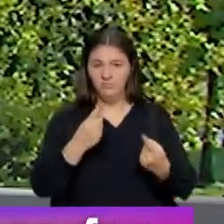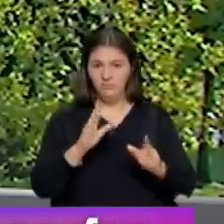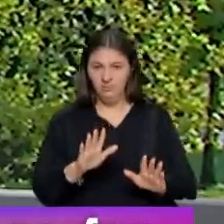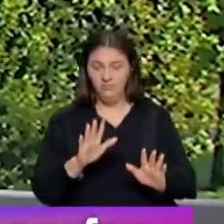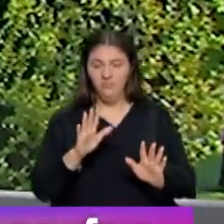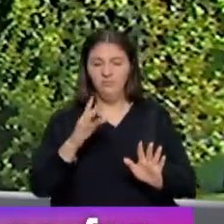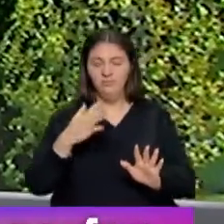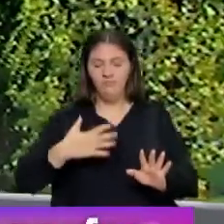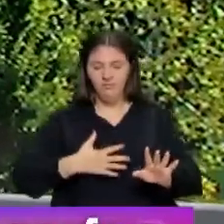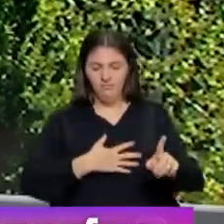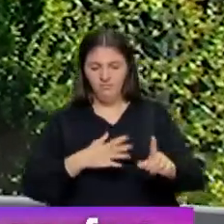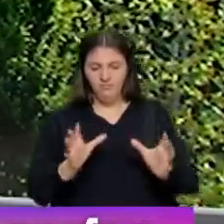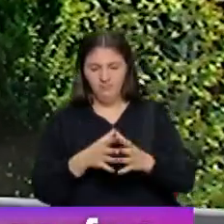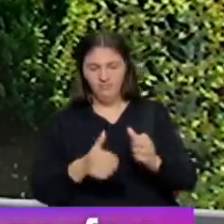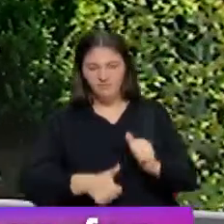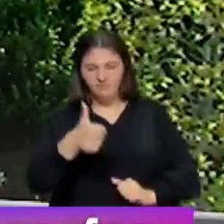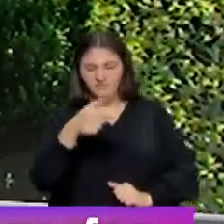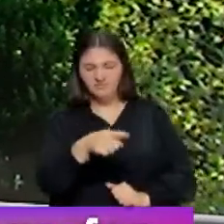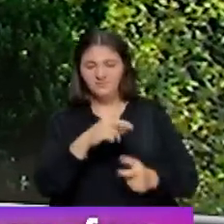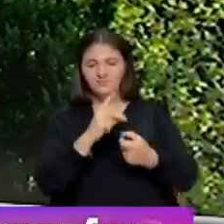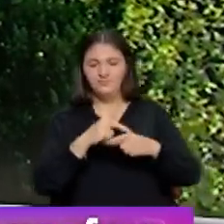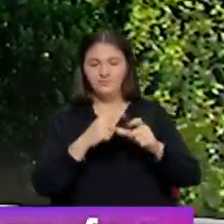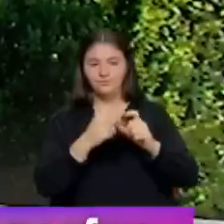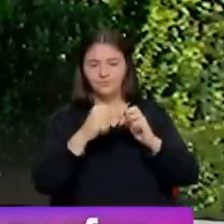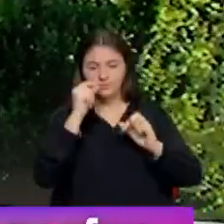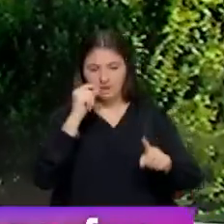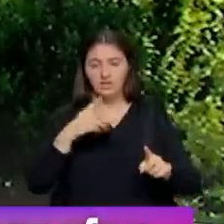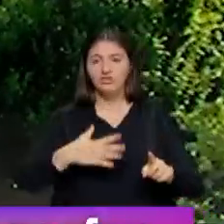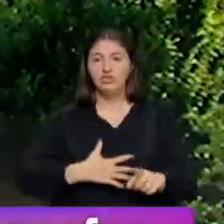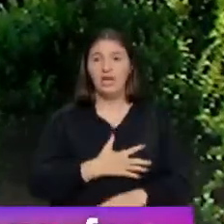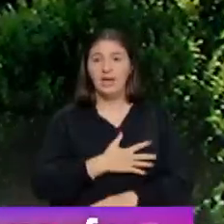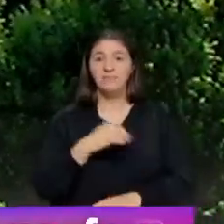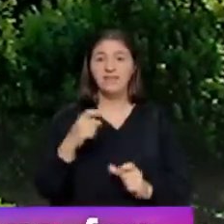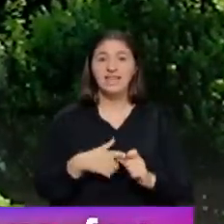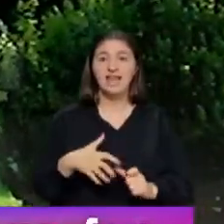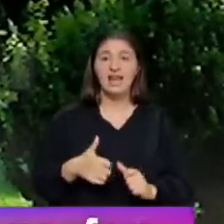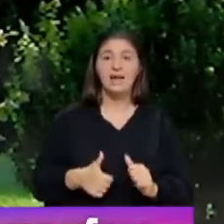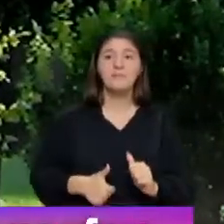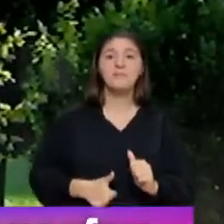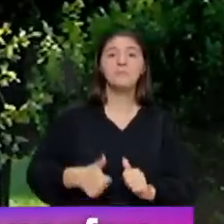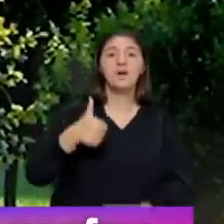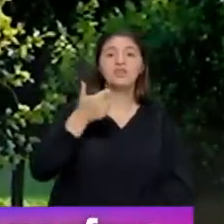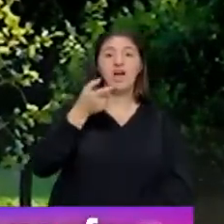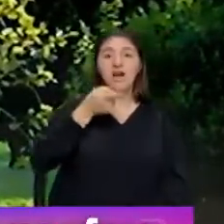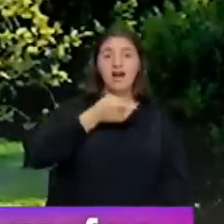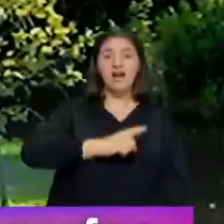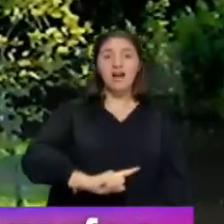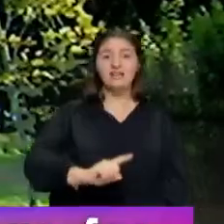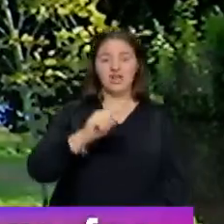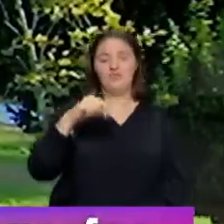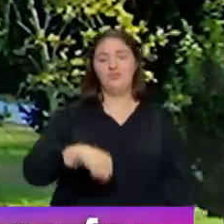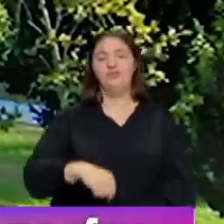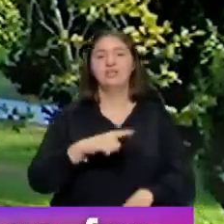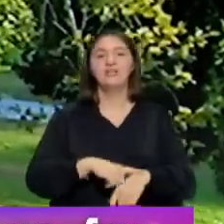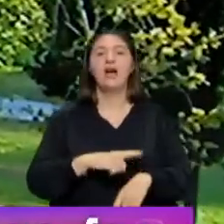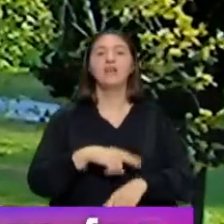Cumhuriyet Halk Partisi grup başkanı Özgür Özel Cumhuriyet Halk Partisi'nin genel başkanlığına adaylığını Bugün